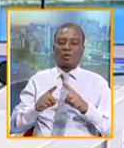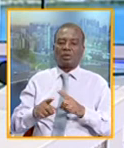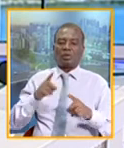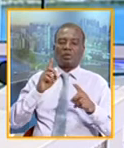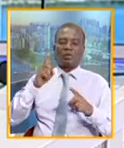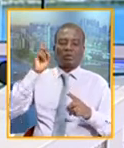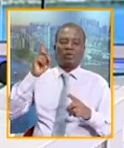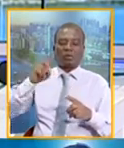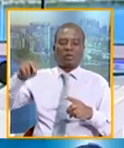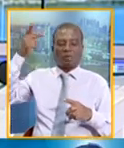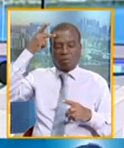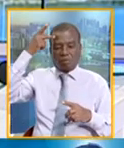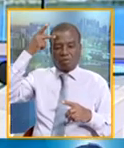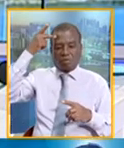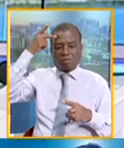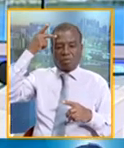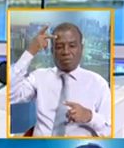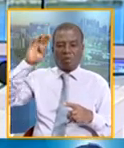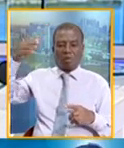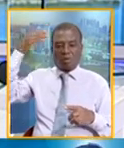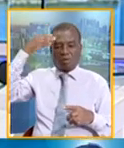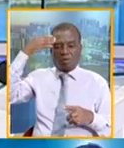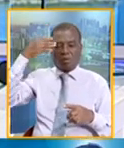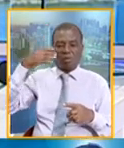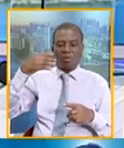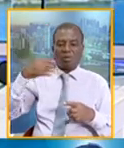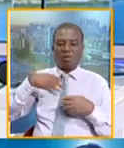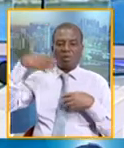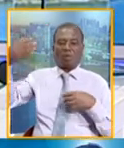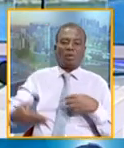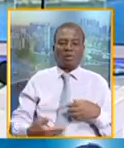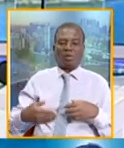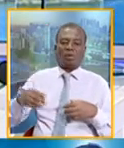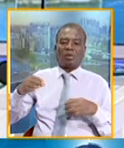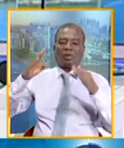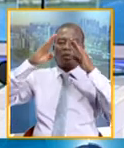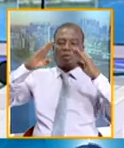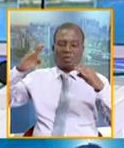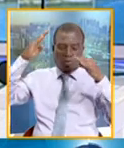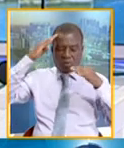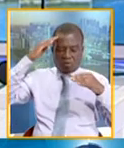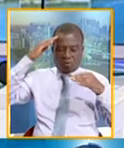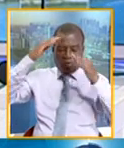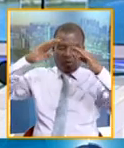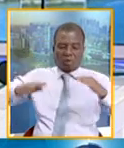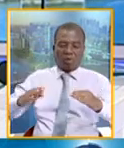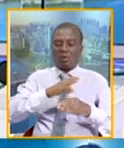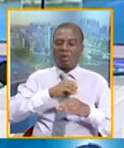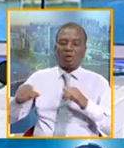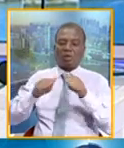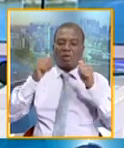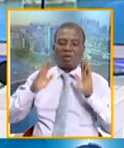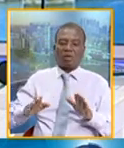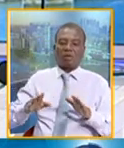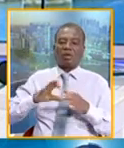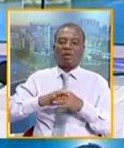dialogue politique. Dans le cadre du dialogue politique, le Premier ministre Ahmed Bakayoko a reçu à la primature les acteurs de la scène politique ivoirienne. La rencontre